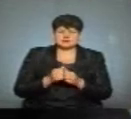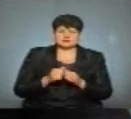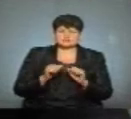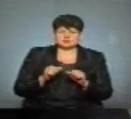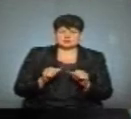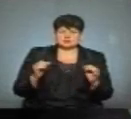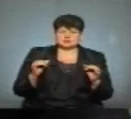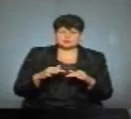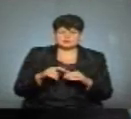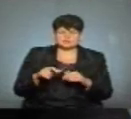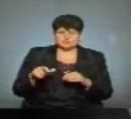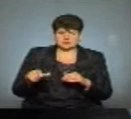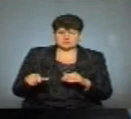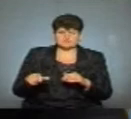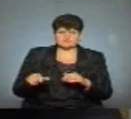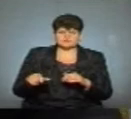скупчення пасажирів